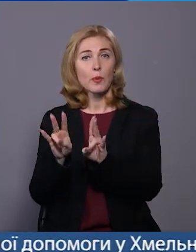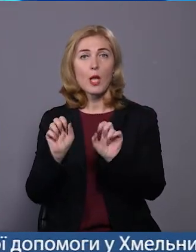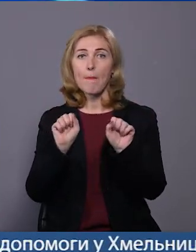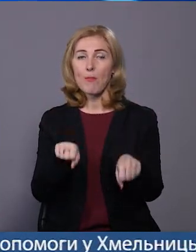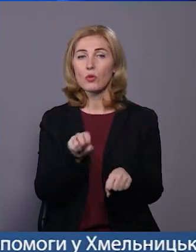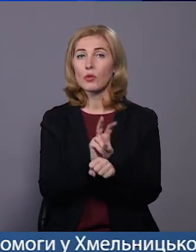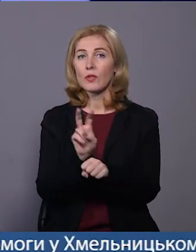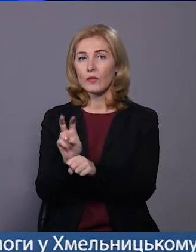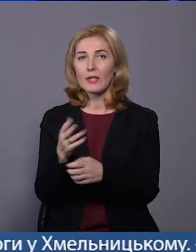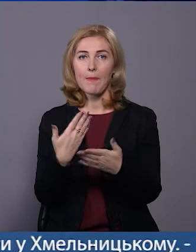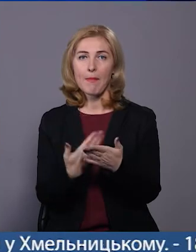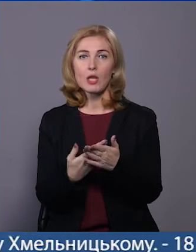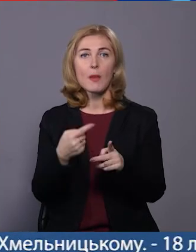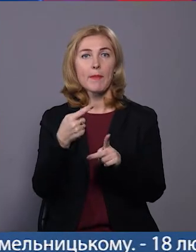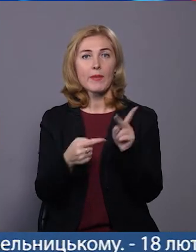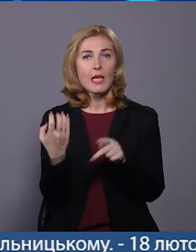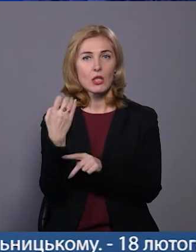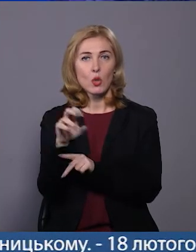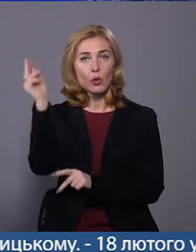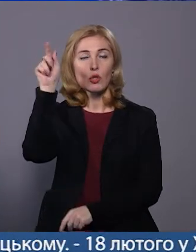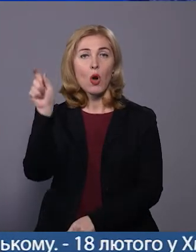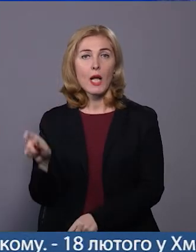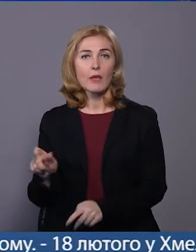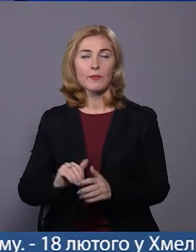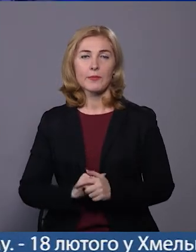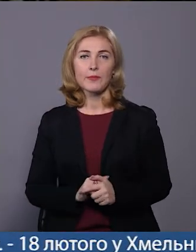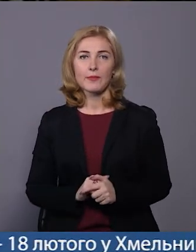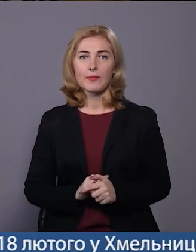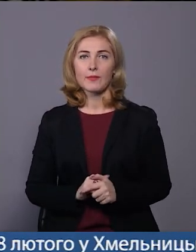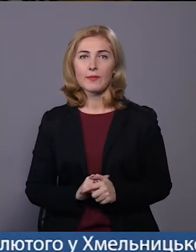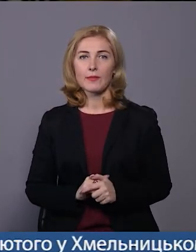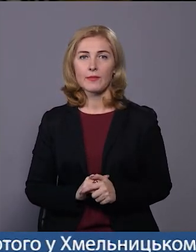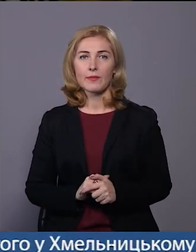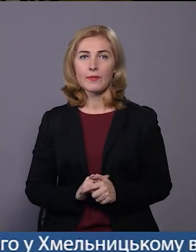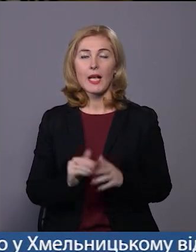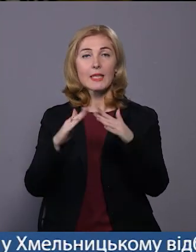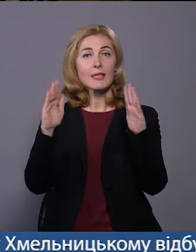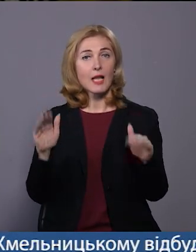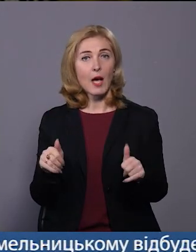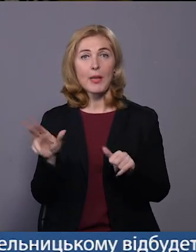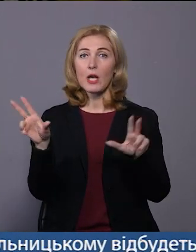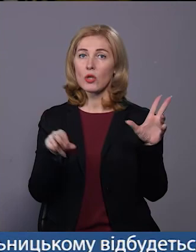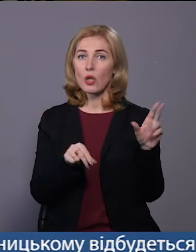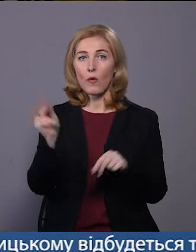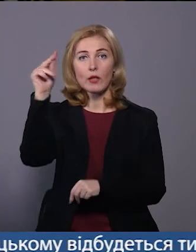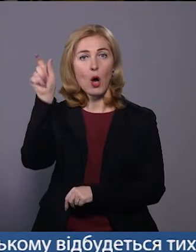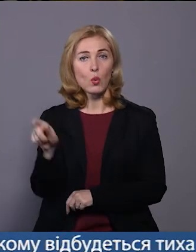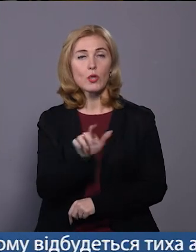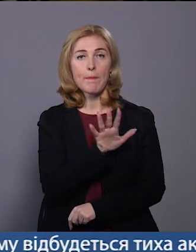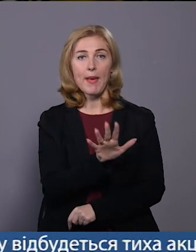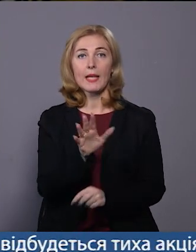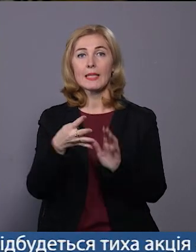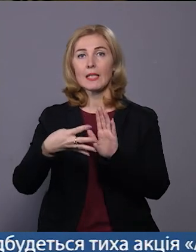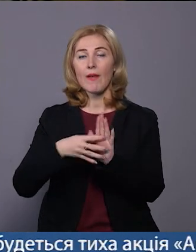зможуть відвідувати майже 1,5 сотні школярів. Набір у нас розрахований на учнів 5-9